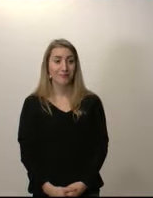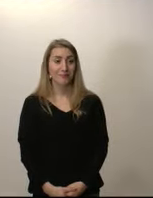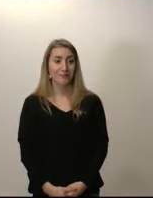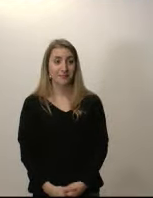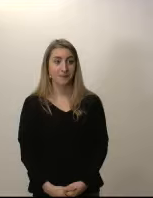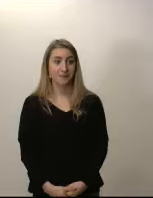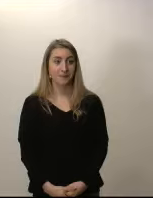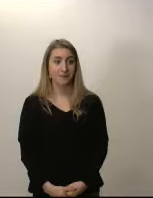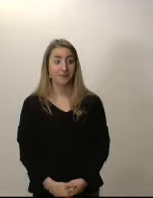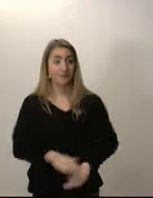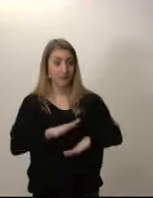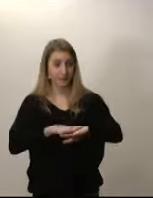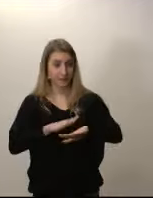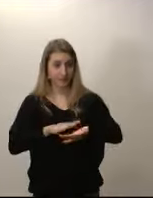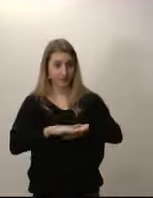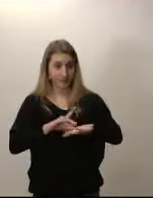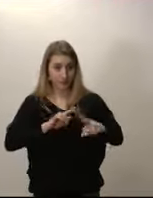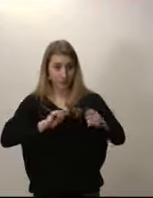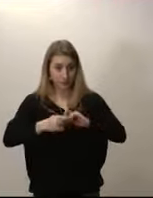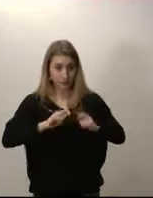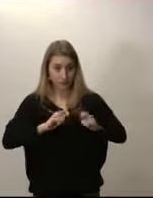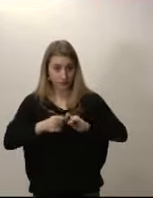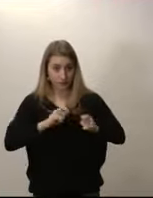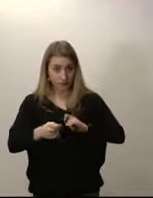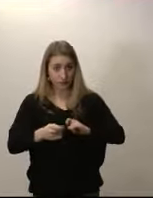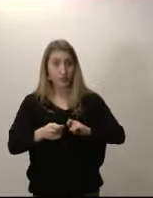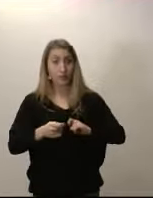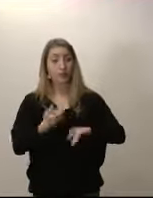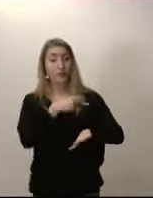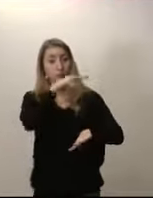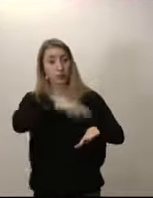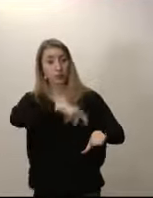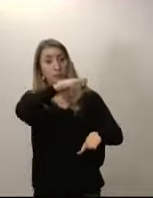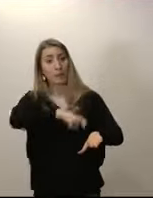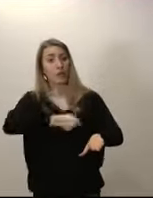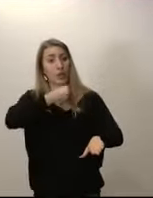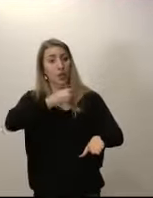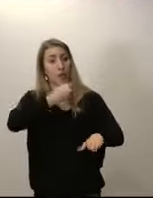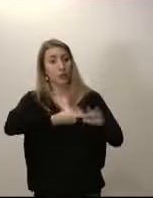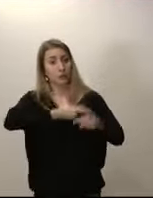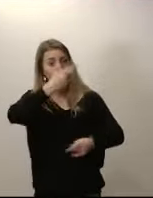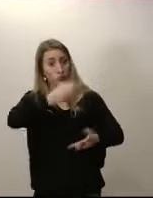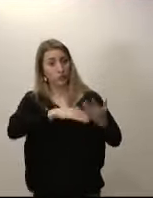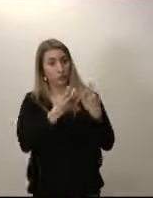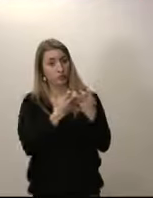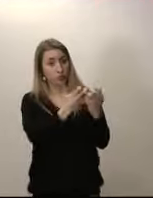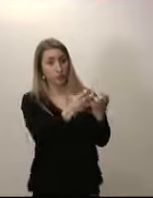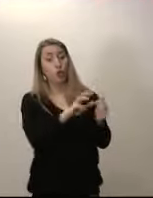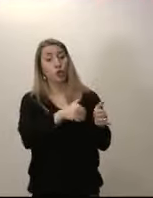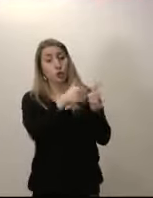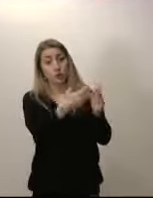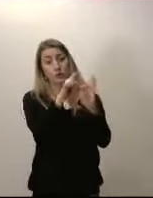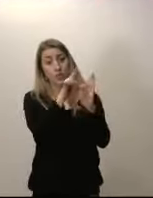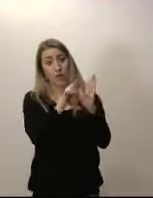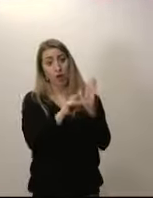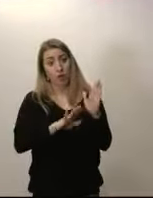Je rappelle que cette délibération a été lue par le doyen de l'Assemblée, ce qui est une obligation sur le plan légal.